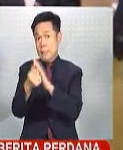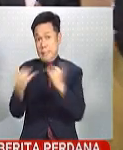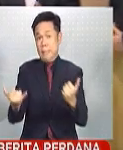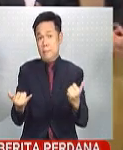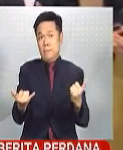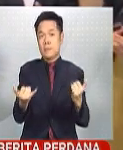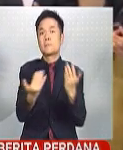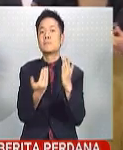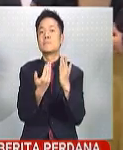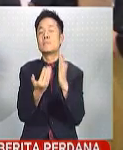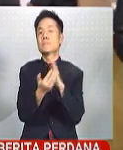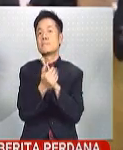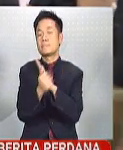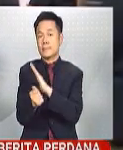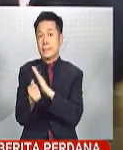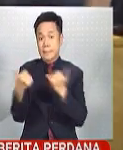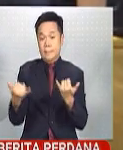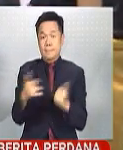ada dalam kementerian